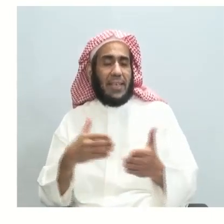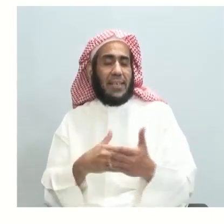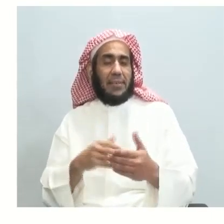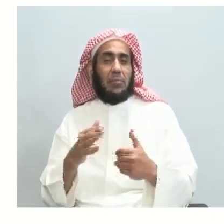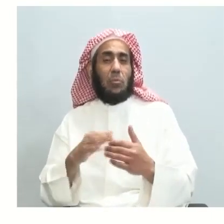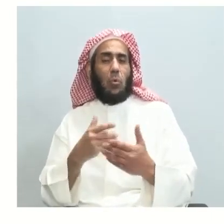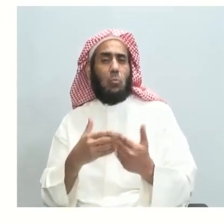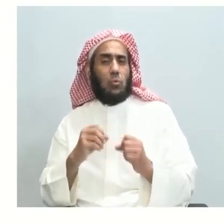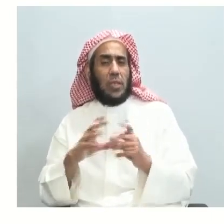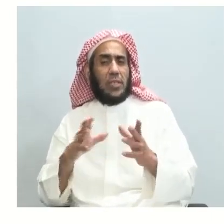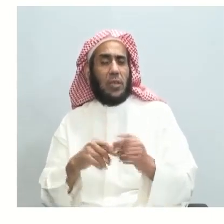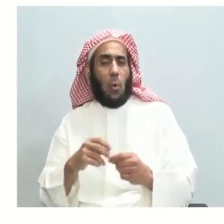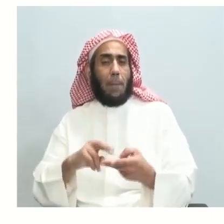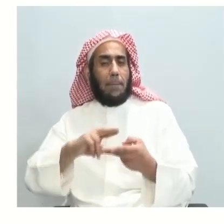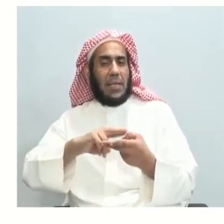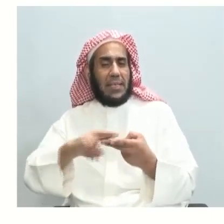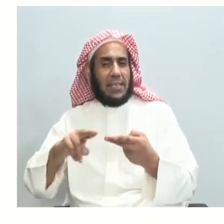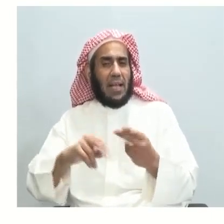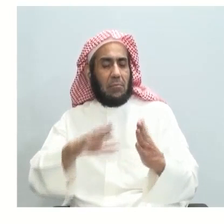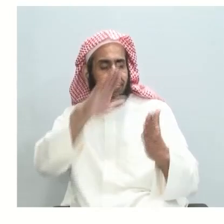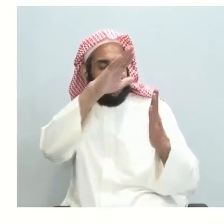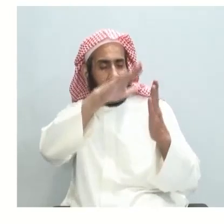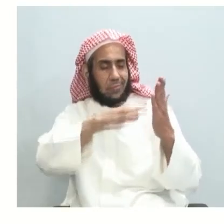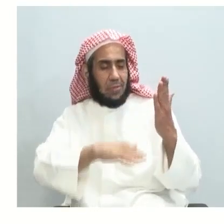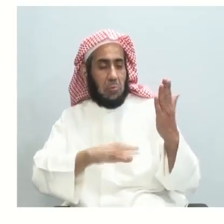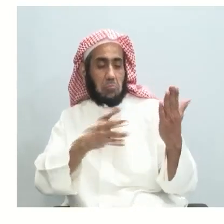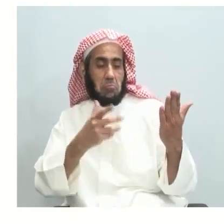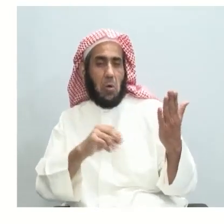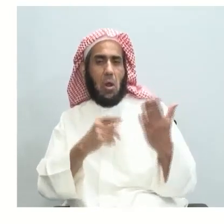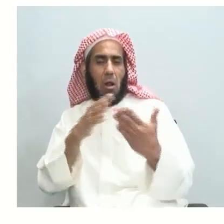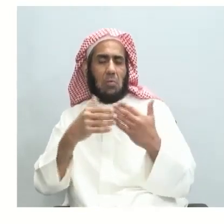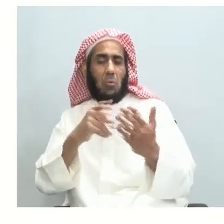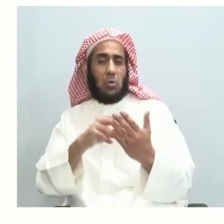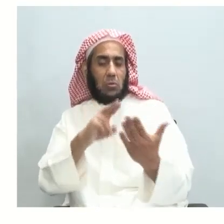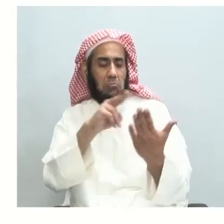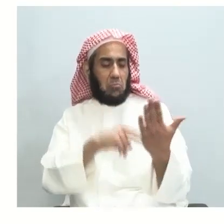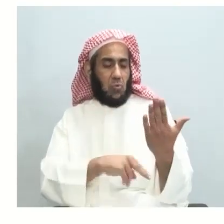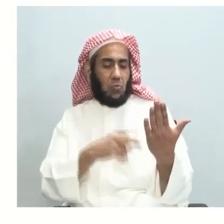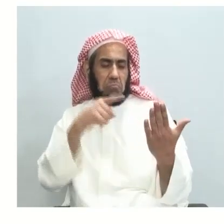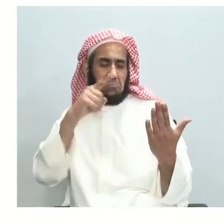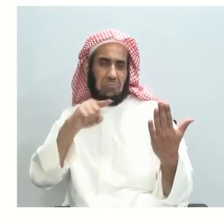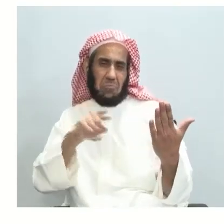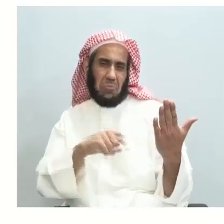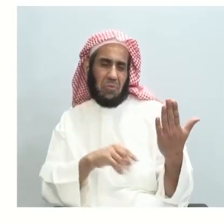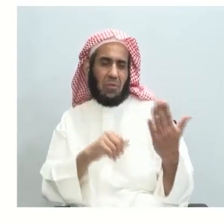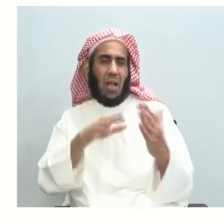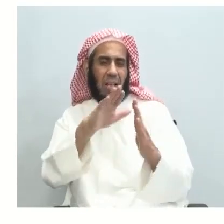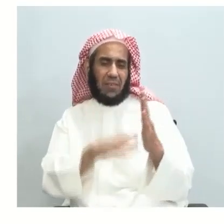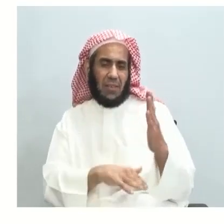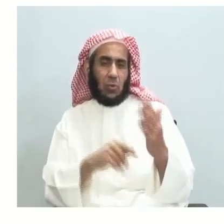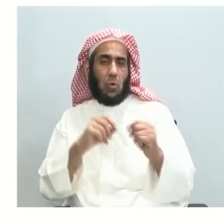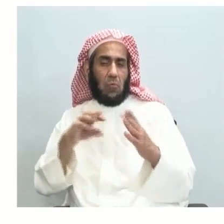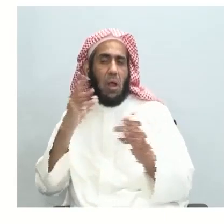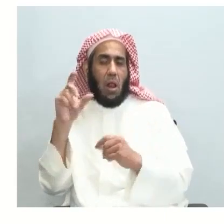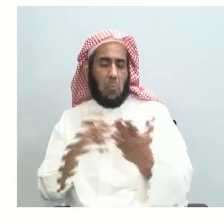او المنتج تقوم بارسال استبيان حول الخدمه او المنتج وبالتاكيد تضعه في اسفل الصفحه لكي يدخل على